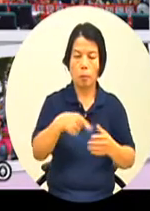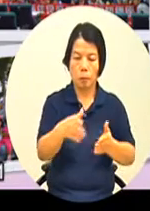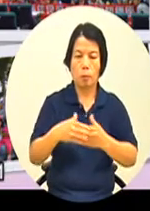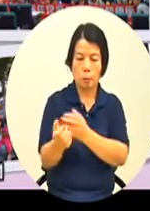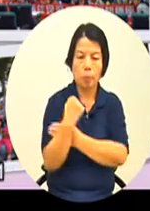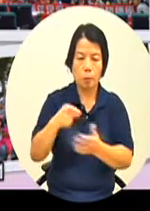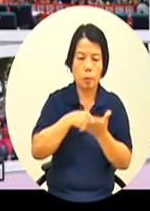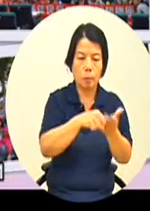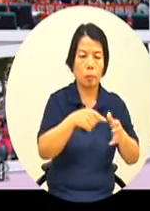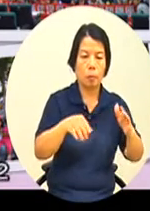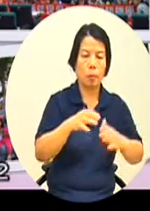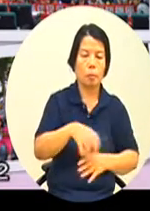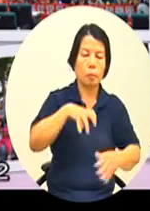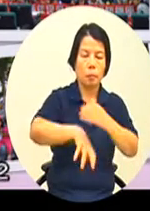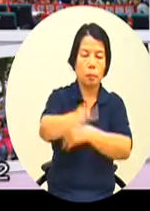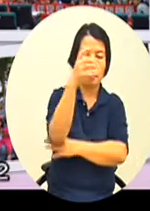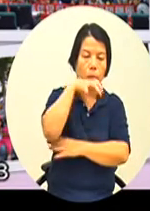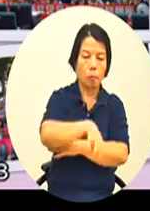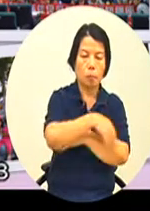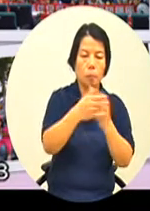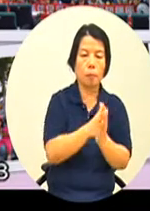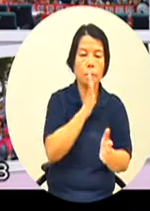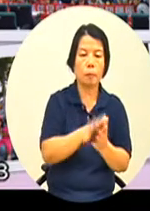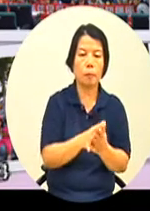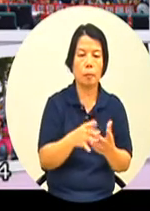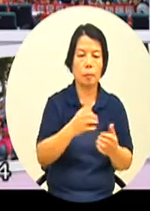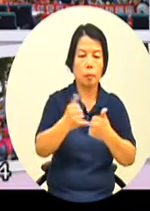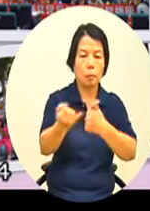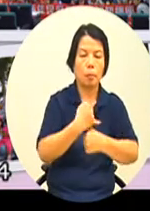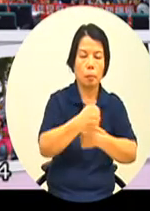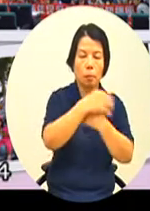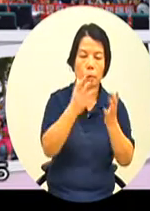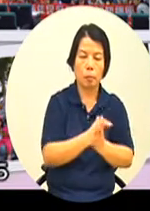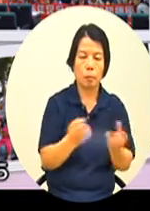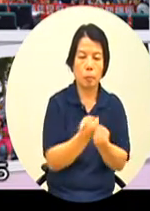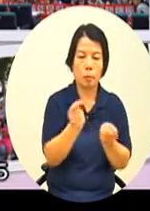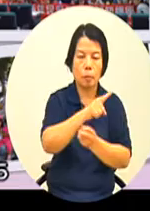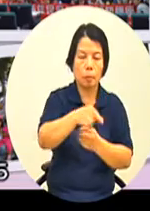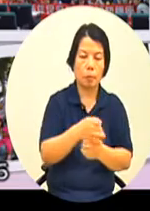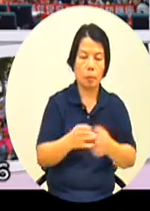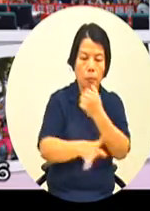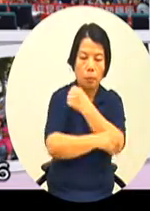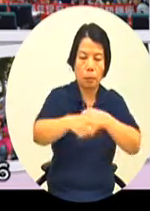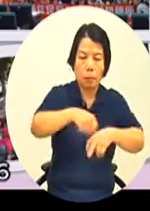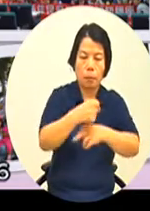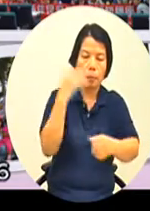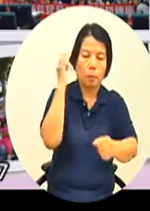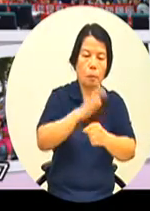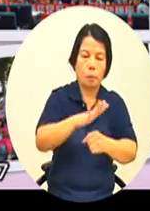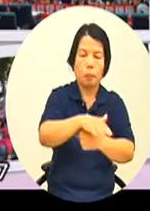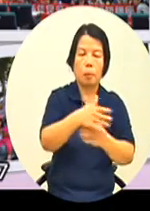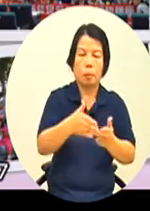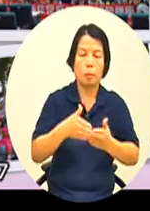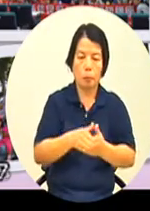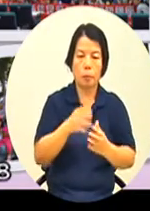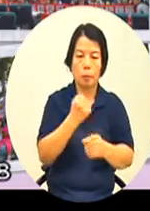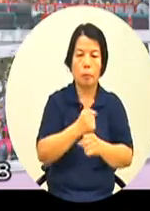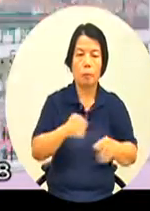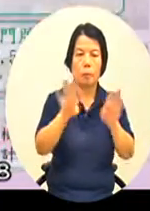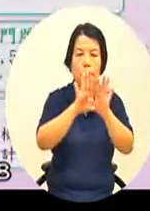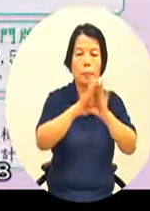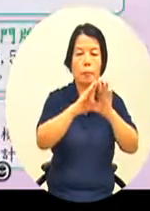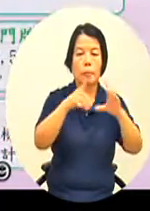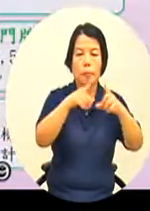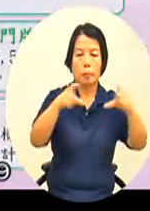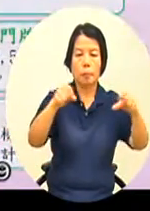申请内政部新住民发展基金的一个补助计划，来协助我们相关工作的一个发展。那在门牌业务的部分，